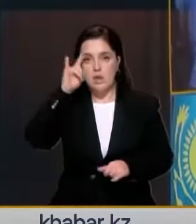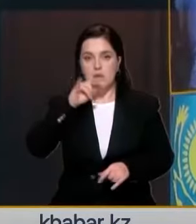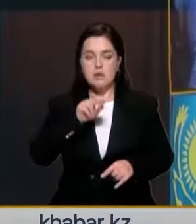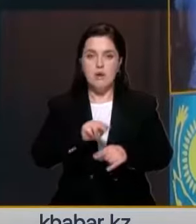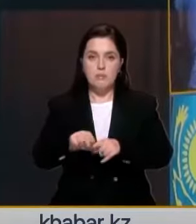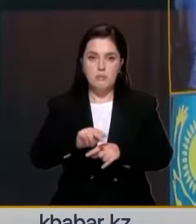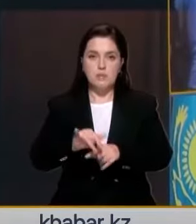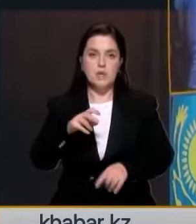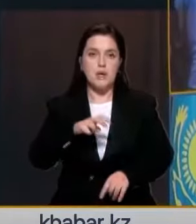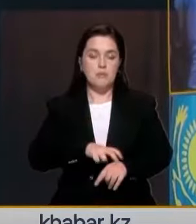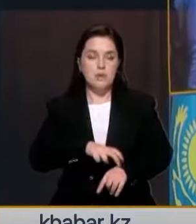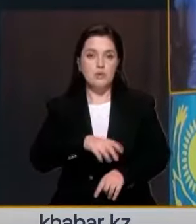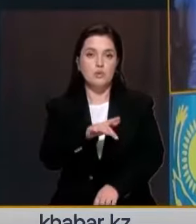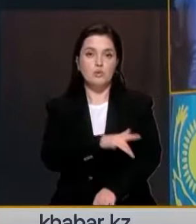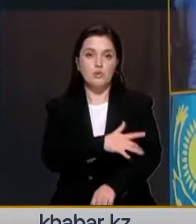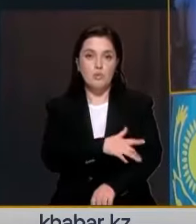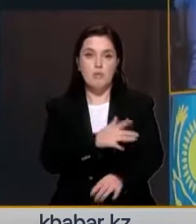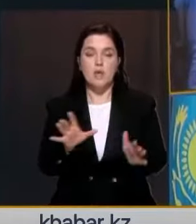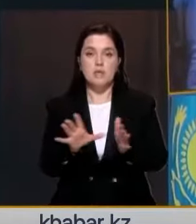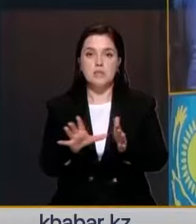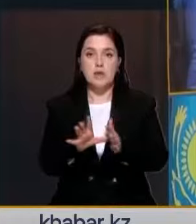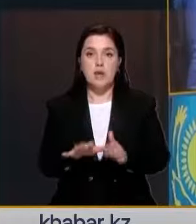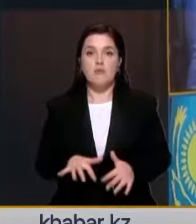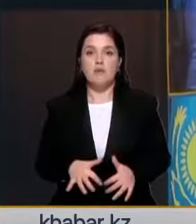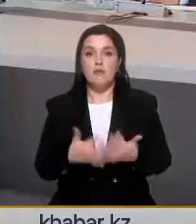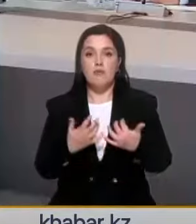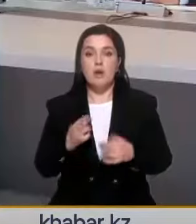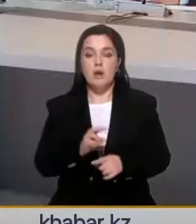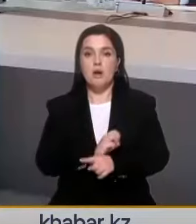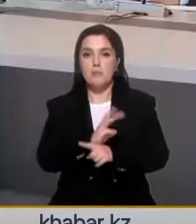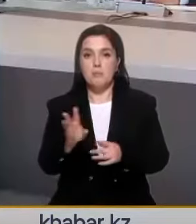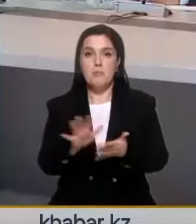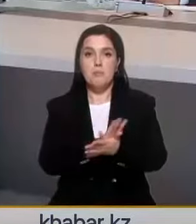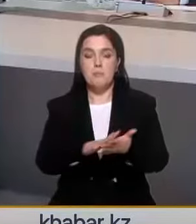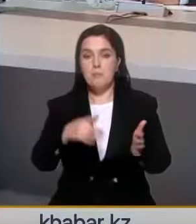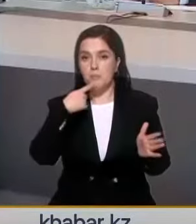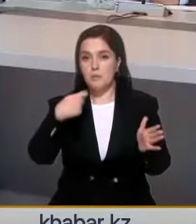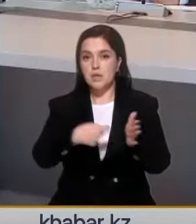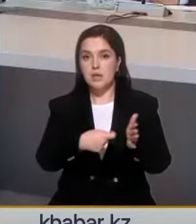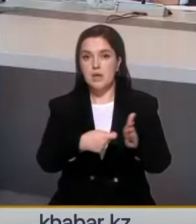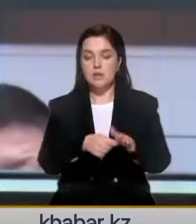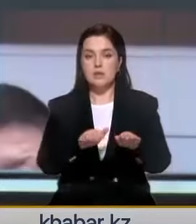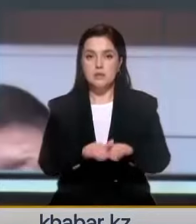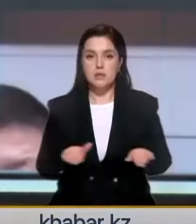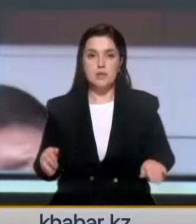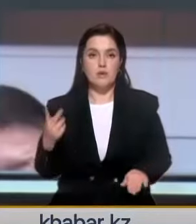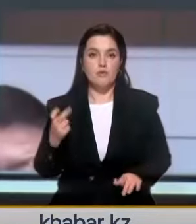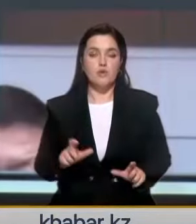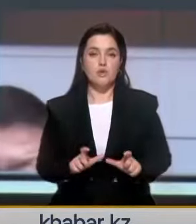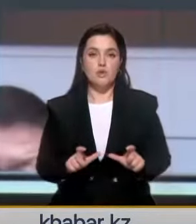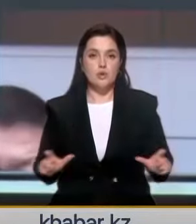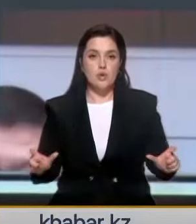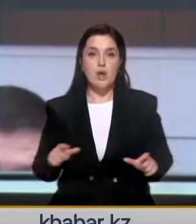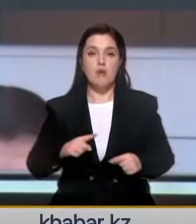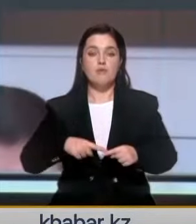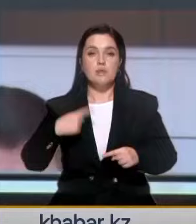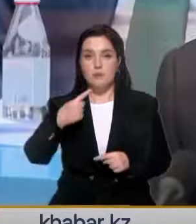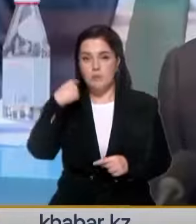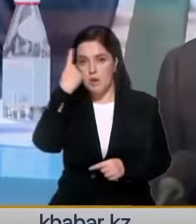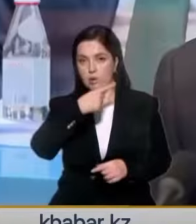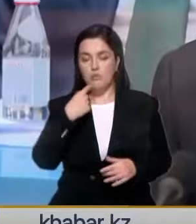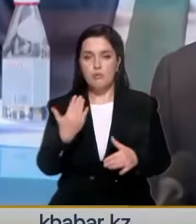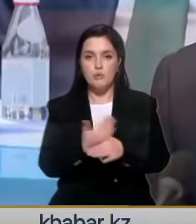медицинскими услугами цифровой механизм применяет и Для обеспечения бесплатным питанием детей в 200 школах страны в следующем году с помощью